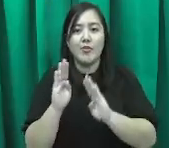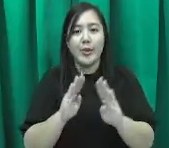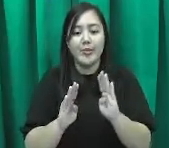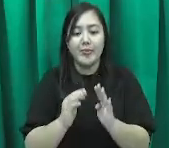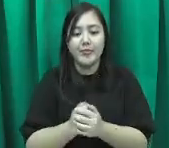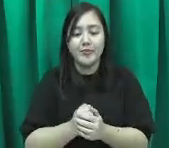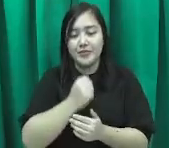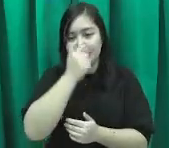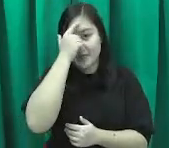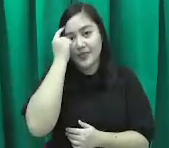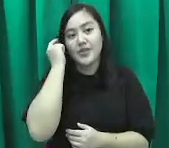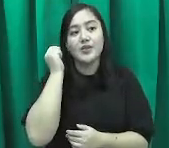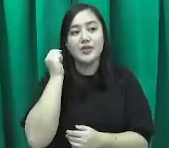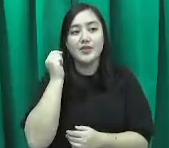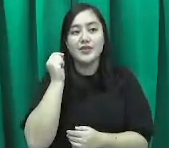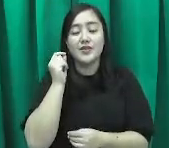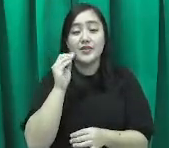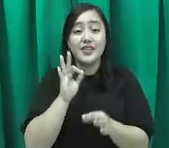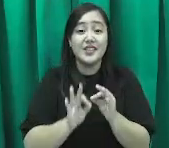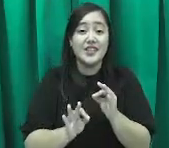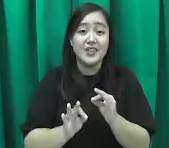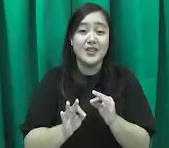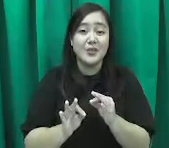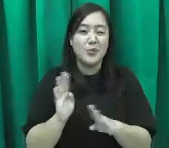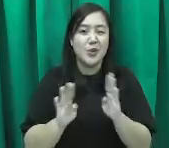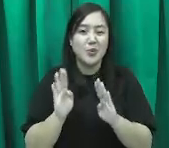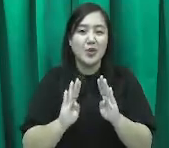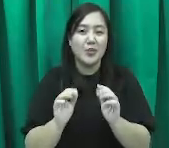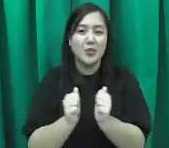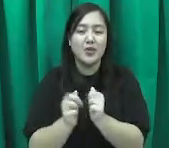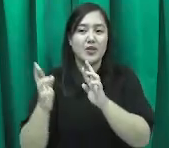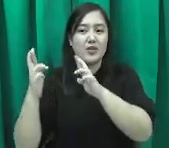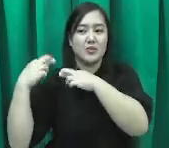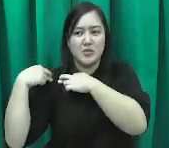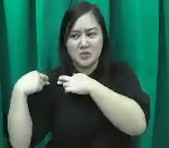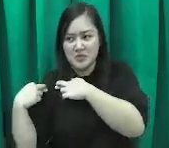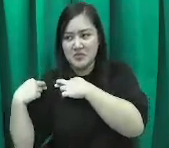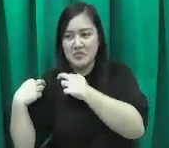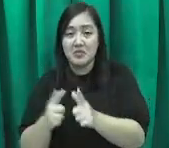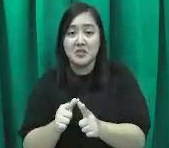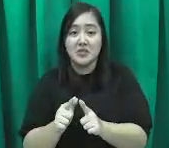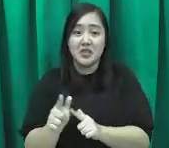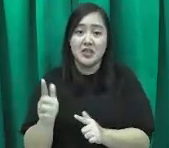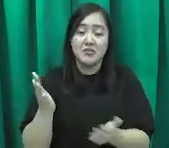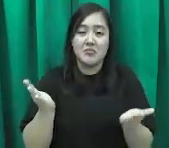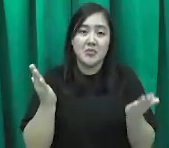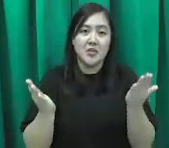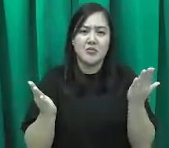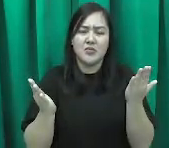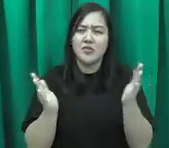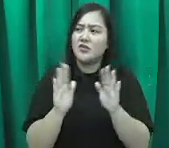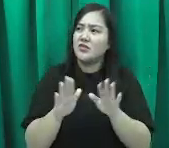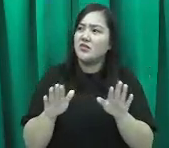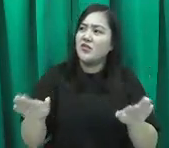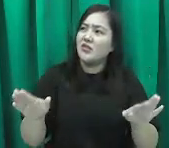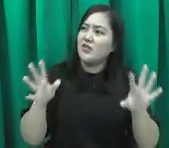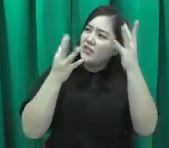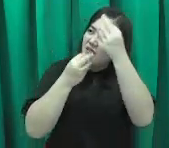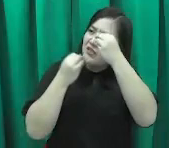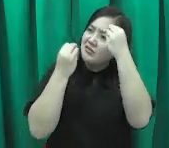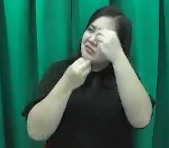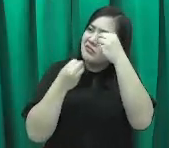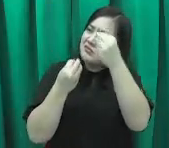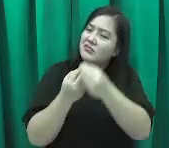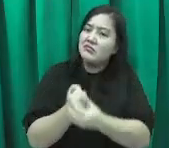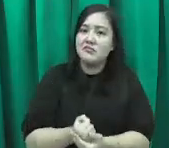pag nag-overlap yung dalawang leader, ay confused yung mga bata. Yes, hindi nila alam kung sino yung susundin nila. Yes. Baka gayahin nila yung nanay nila